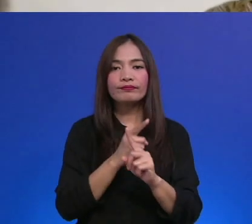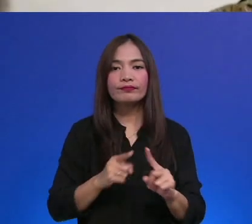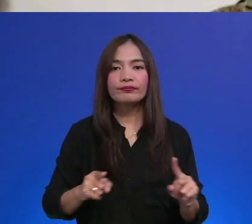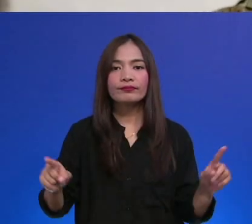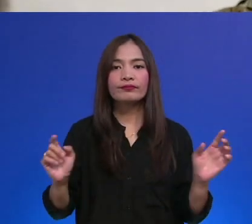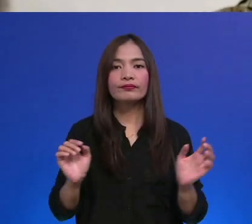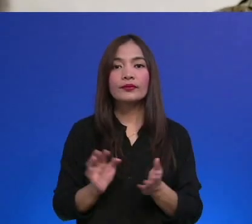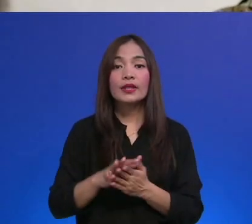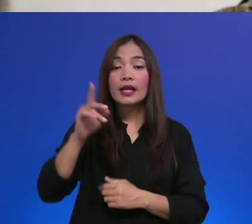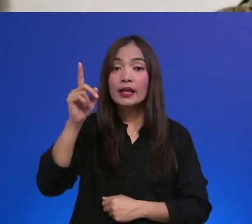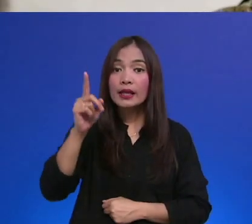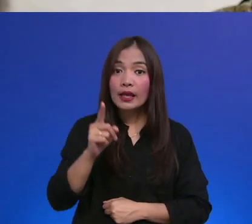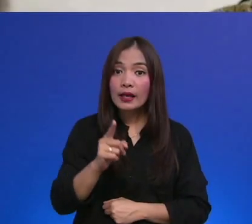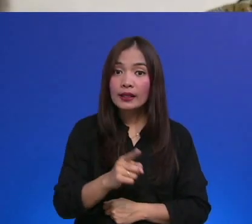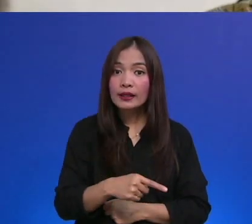dari